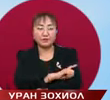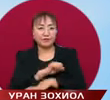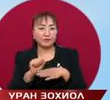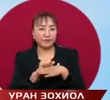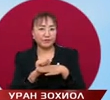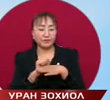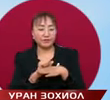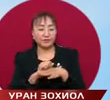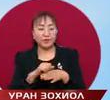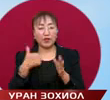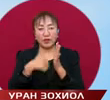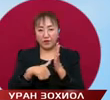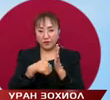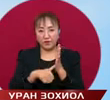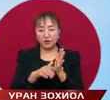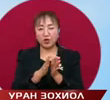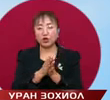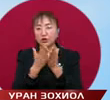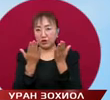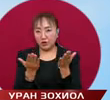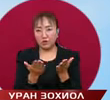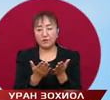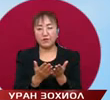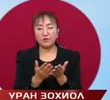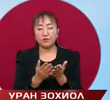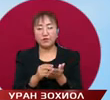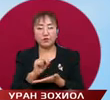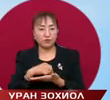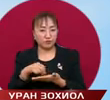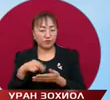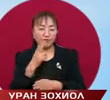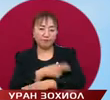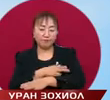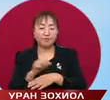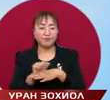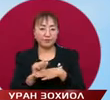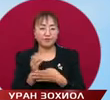уран зохиолын дэвтэр, уран зохиолын сурах бичиг, үзэг харандаа.